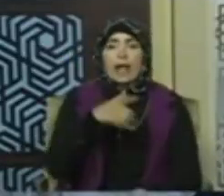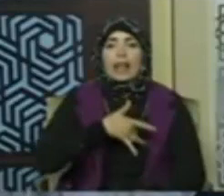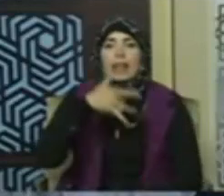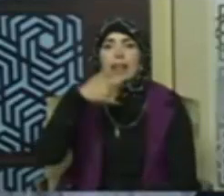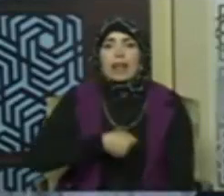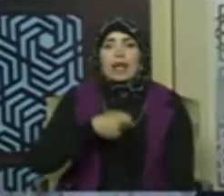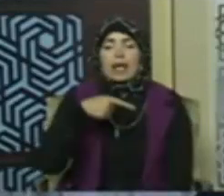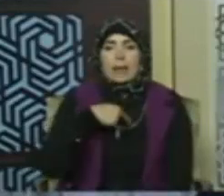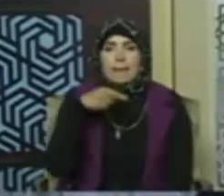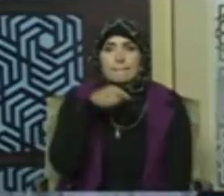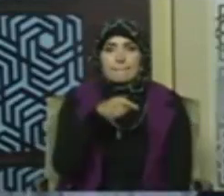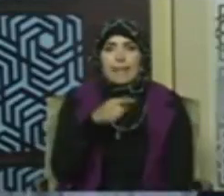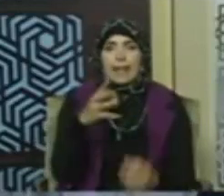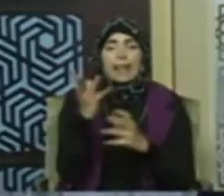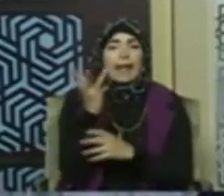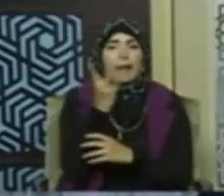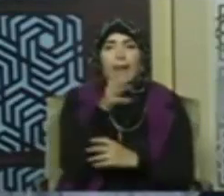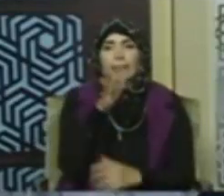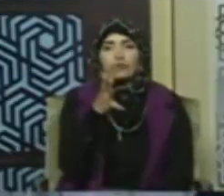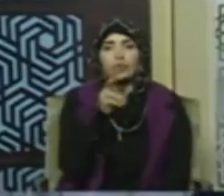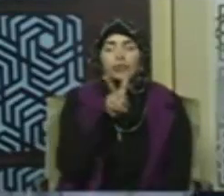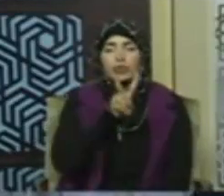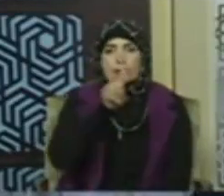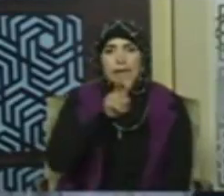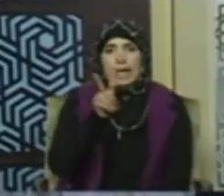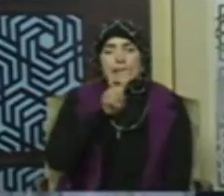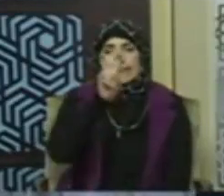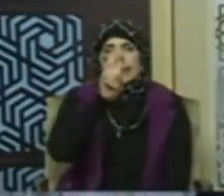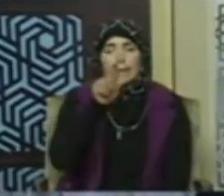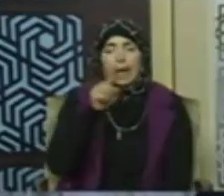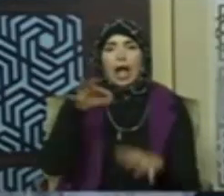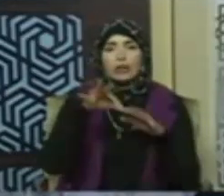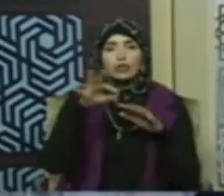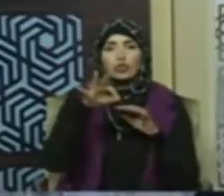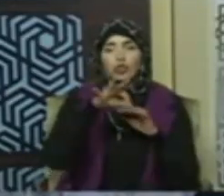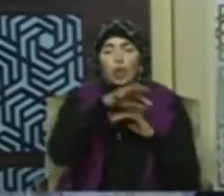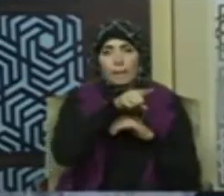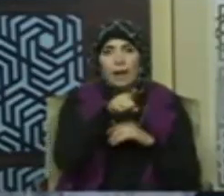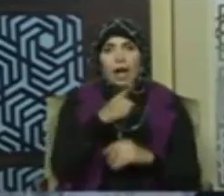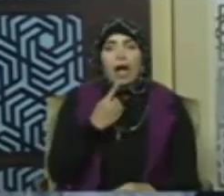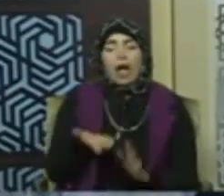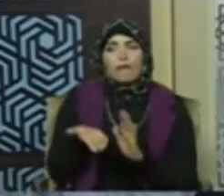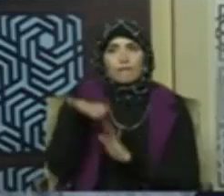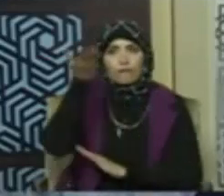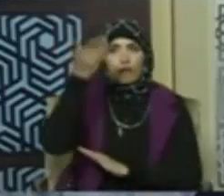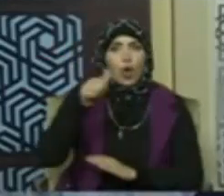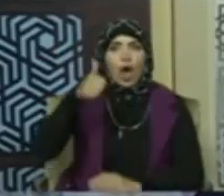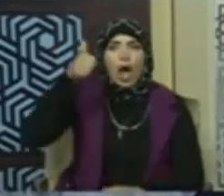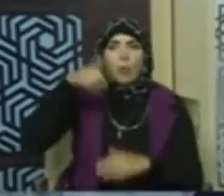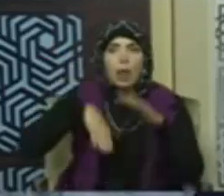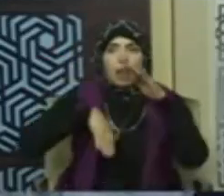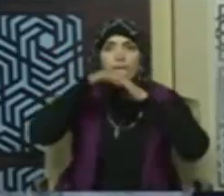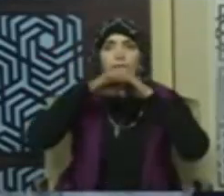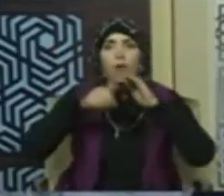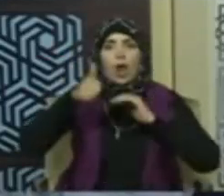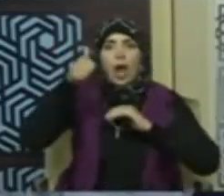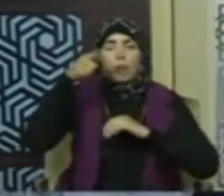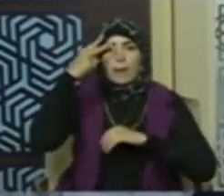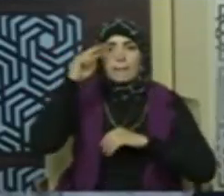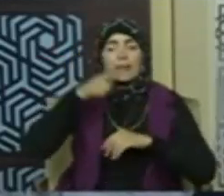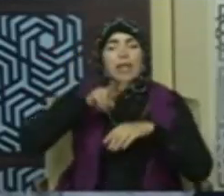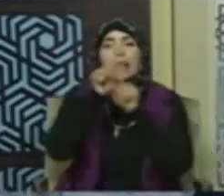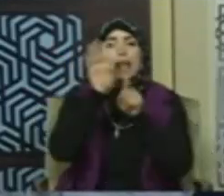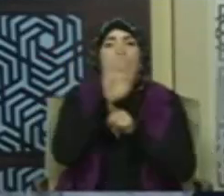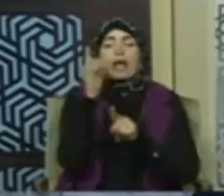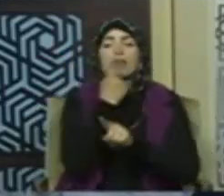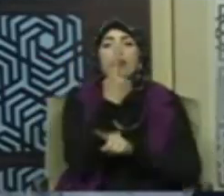الإيمان 70 شعبة، أعلاها لا إله إلا الله،